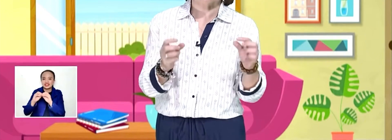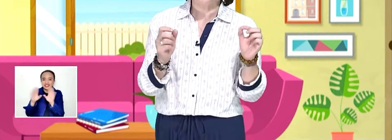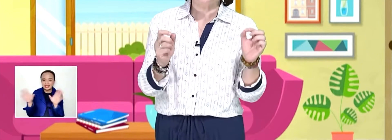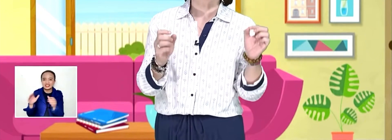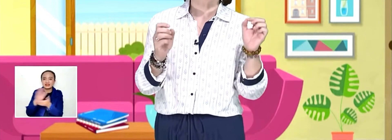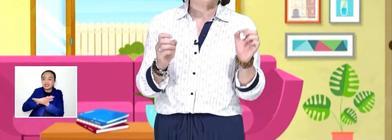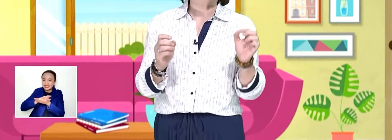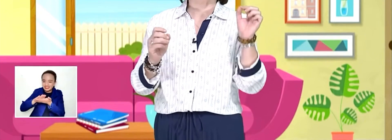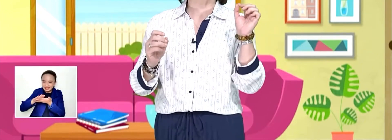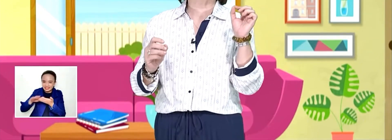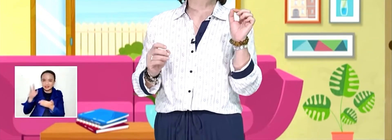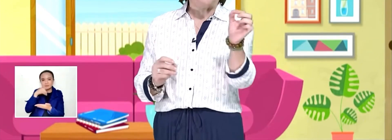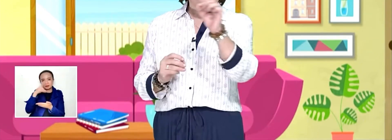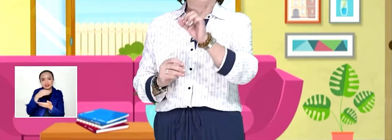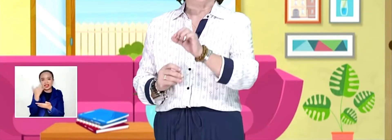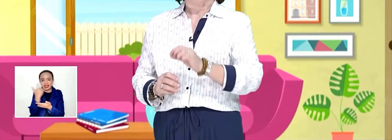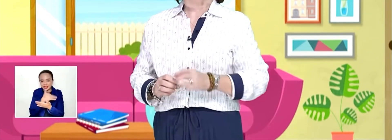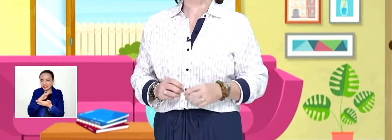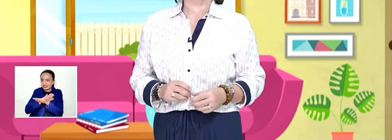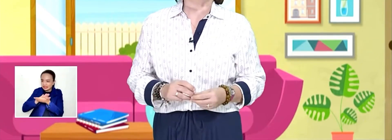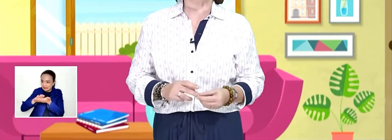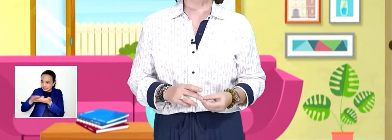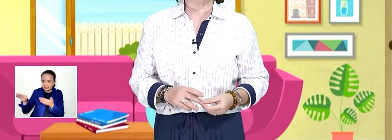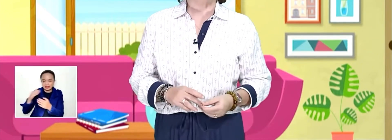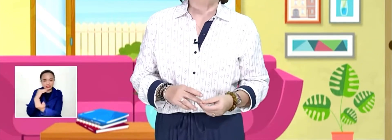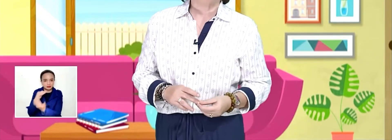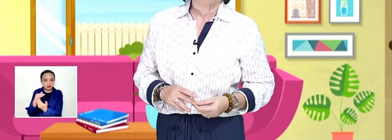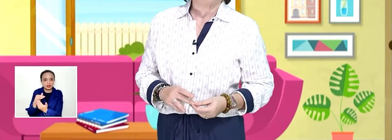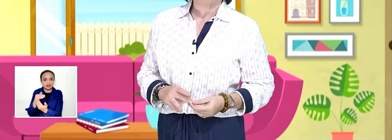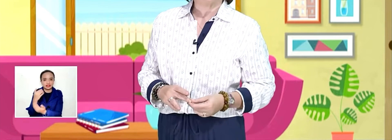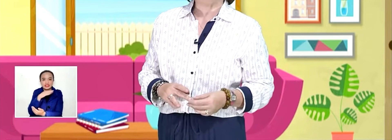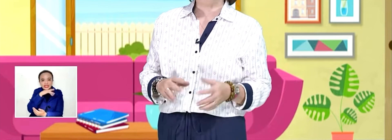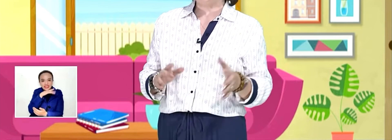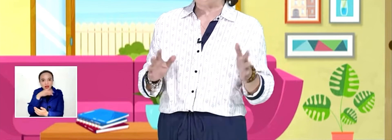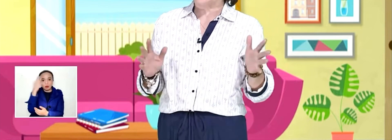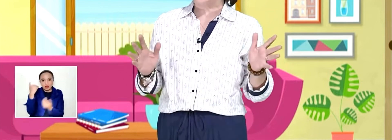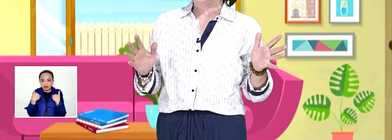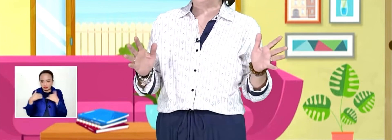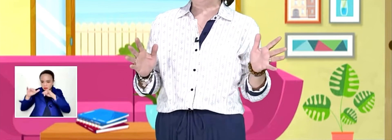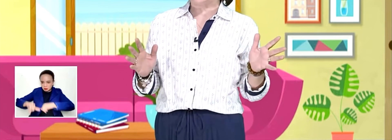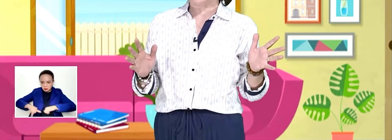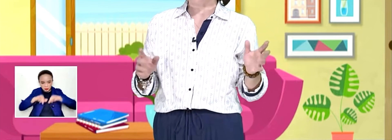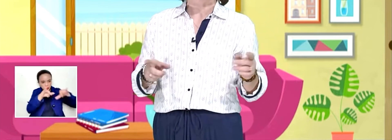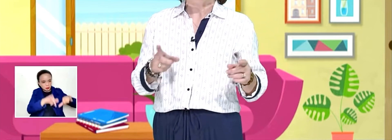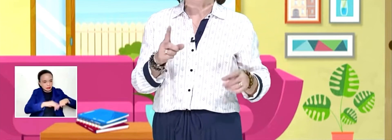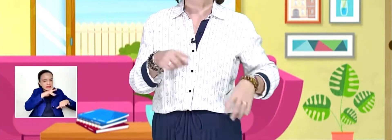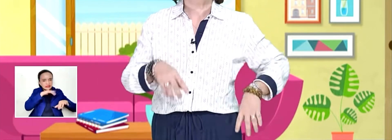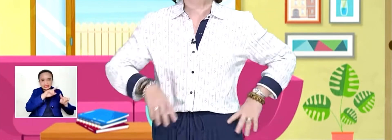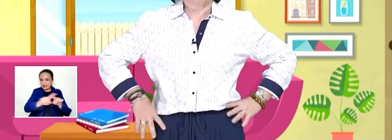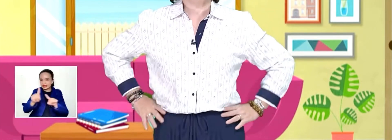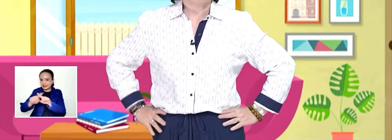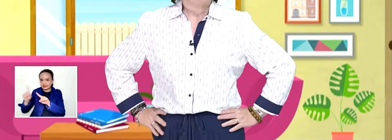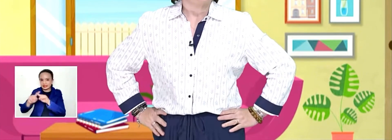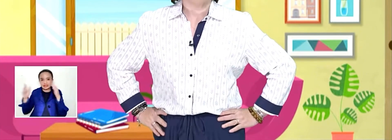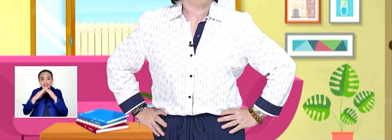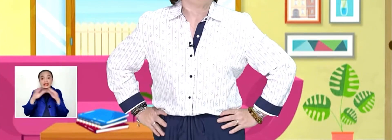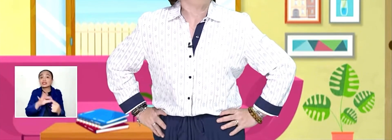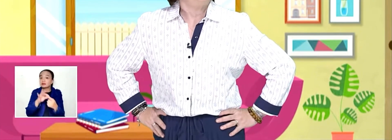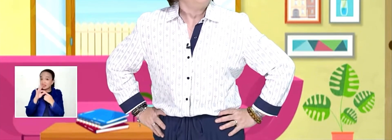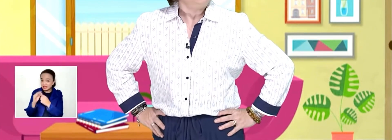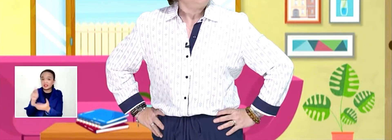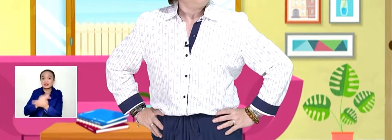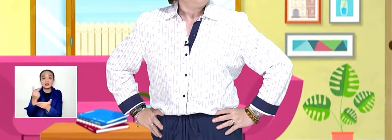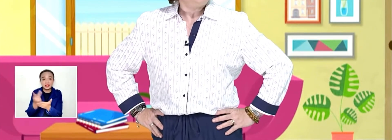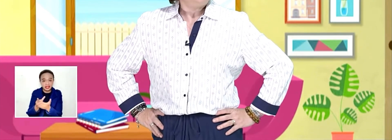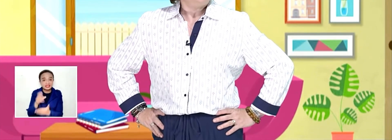malinis at iwas din sa germs. Namamahay kasi ang mga mikrobyo sa iba't ibang bahagi ng bahay, lalo na sa kusina at